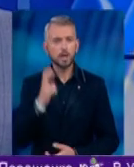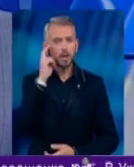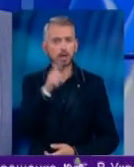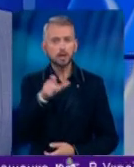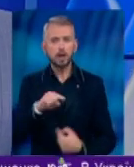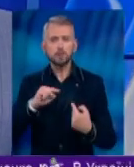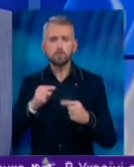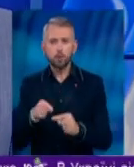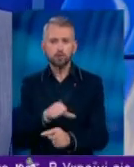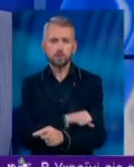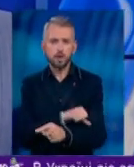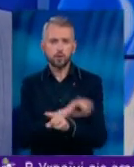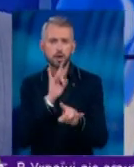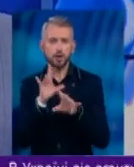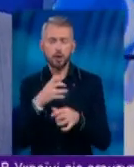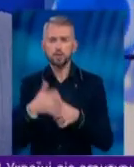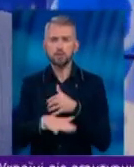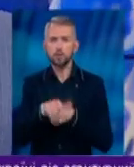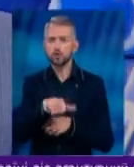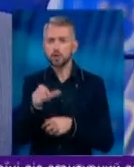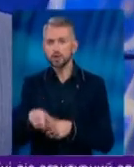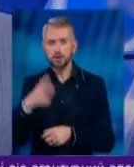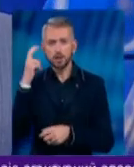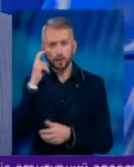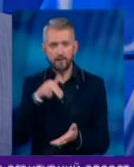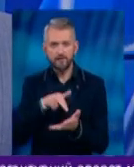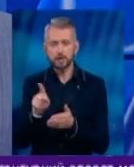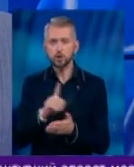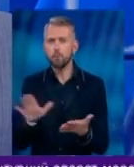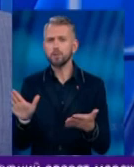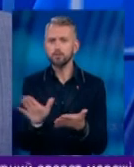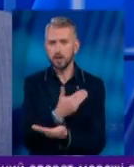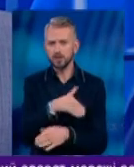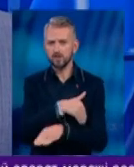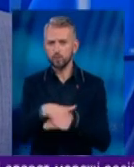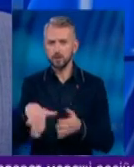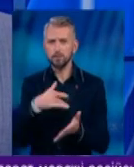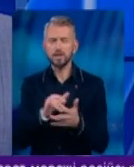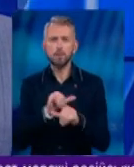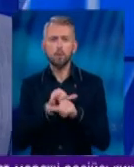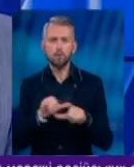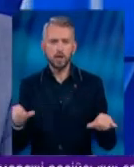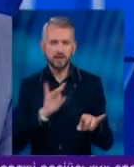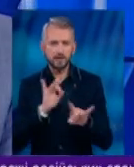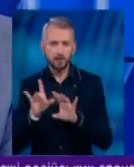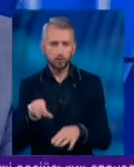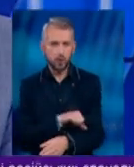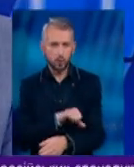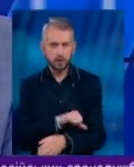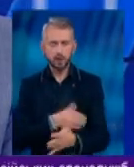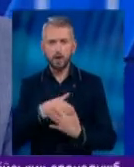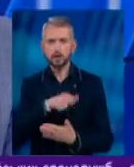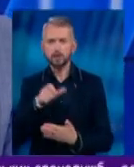Кияни проти наркореклами. Небайдужі жителі столиці вийшли, аби прибрати з вулиць міста популяризацію наркотичних засобів.